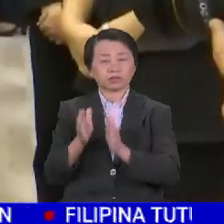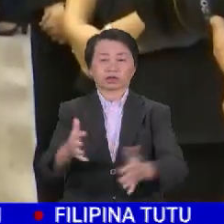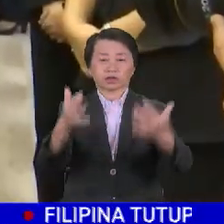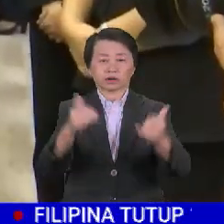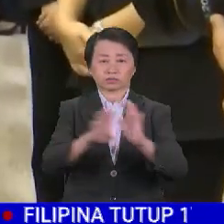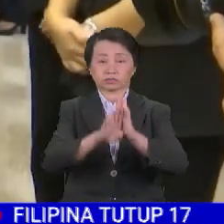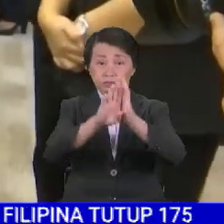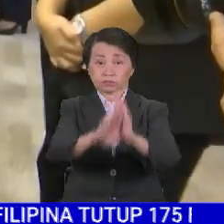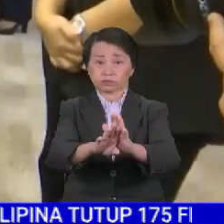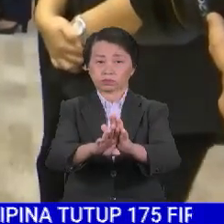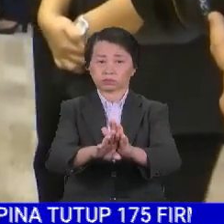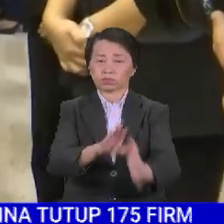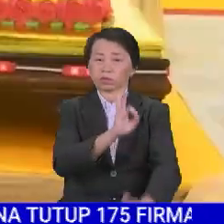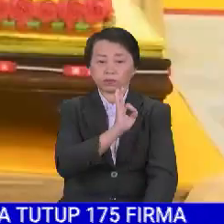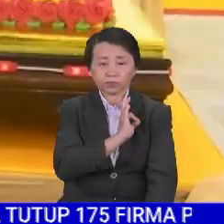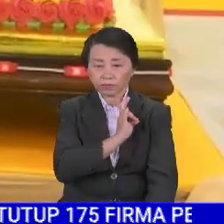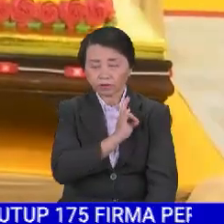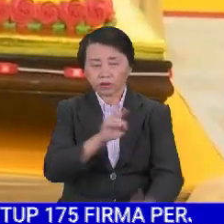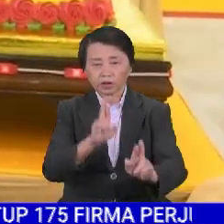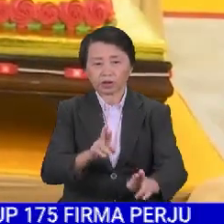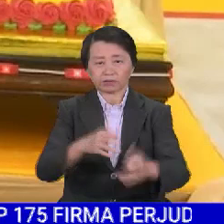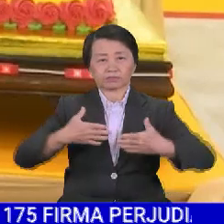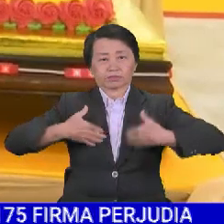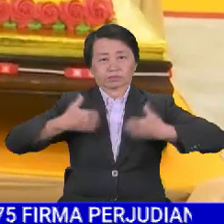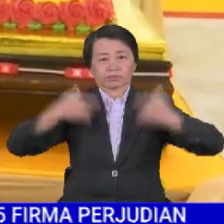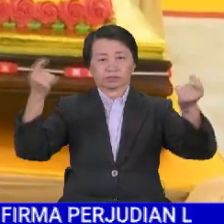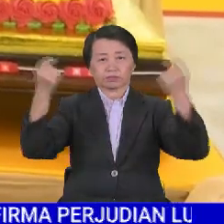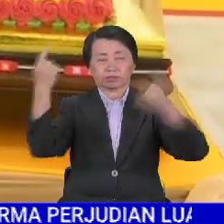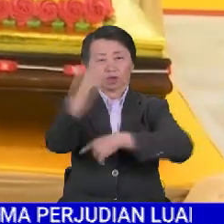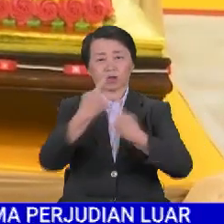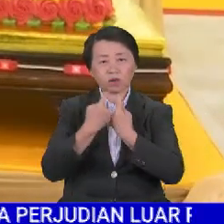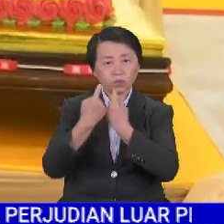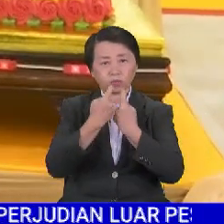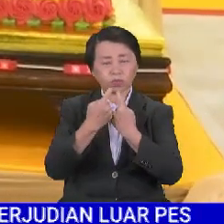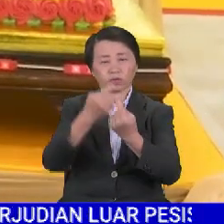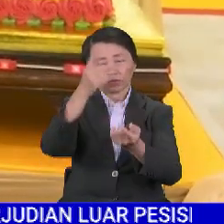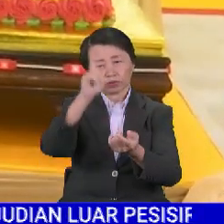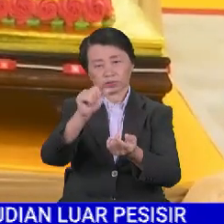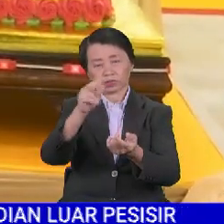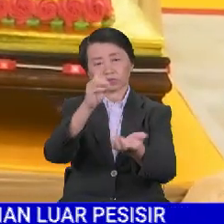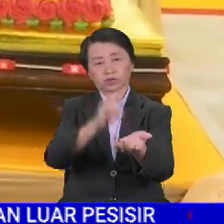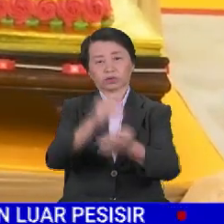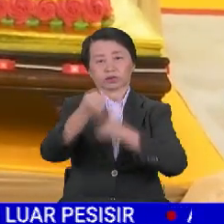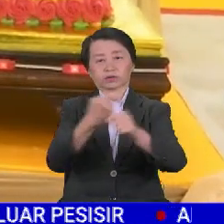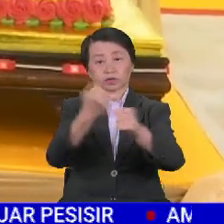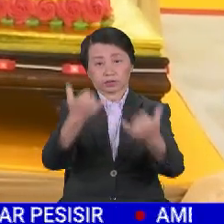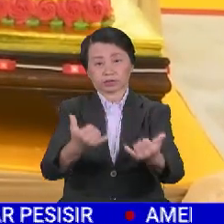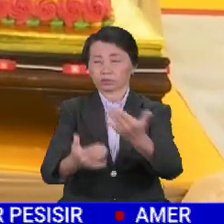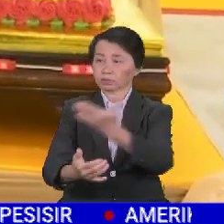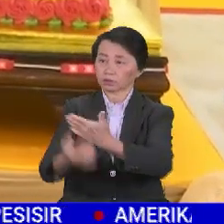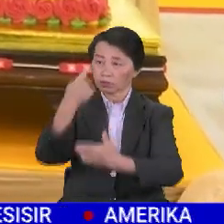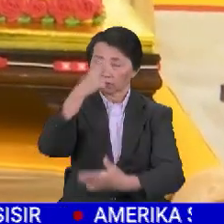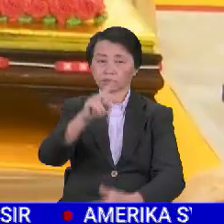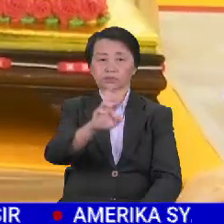sekaligus membuktikan keterujaan rakyat dalam memeriahkan sambutan Hari Jadi Tun Dr. Johar pada tahun ini. Kerry Shandanil